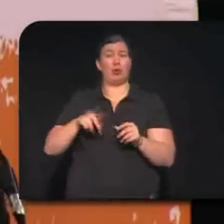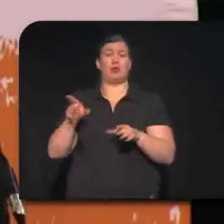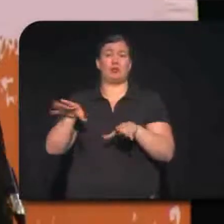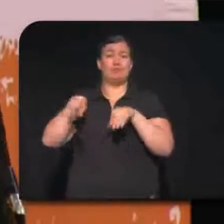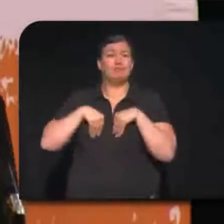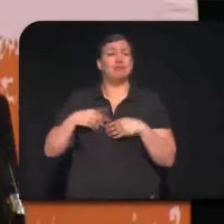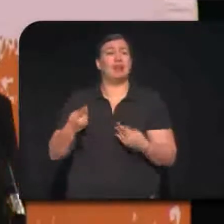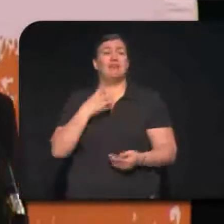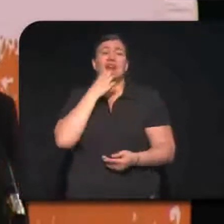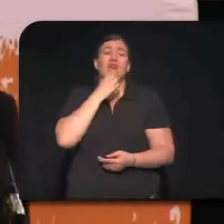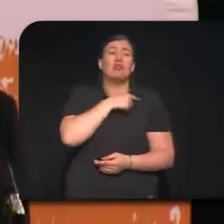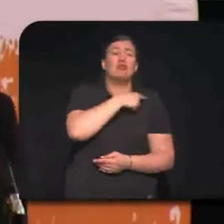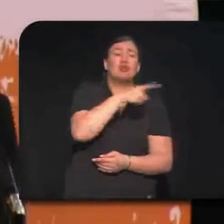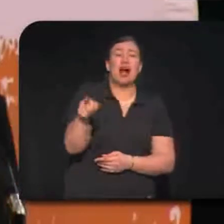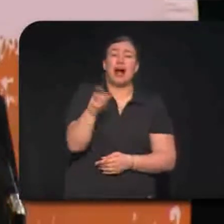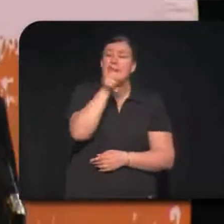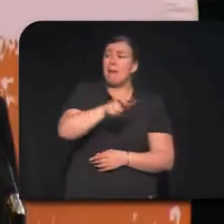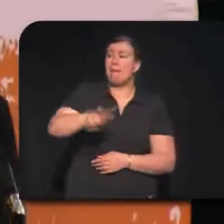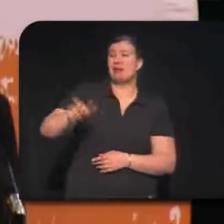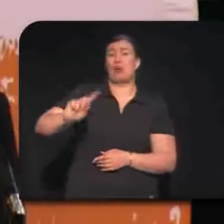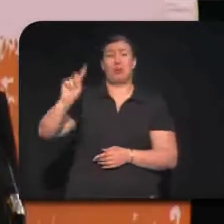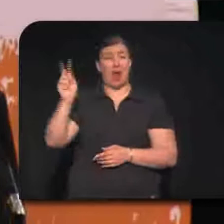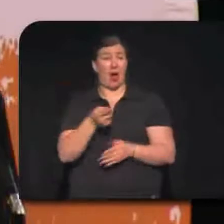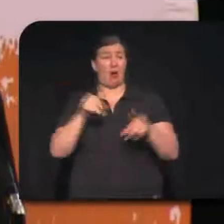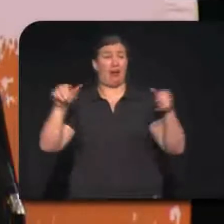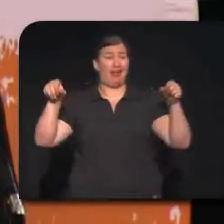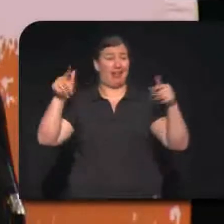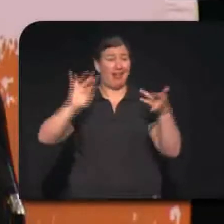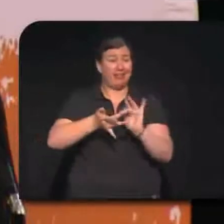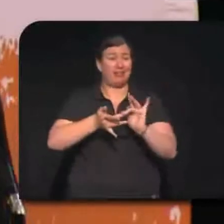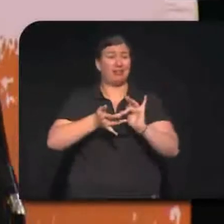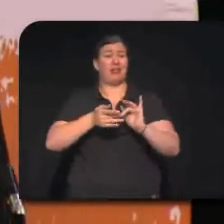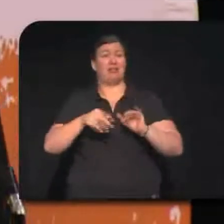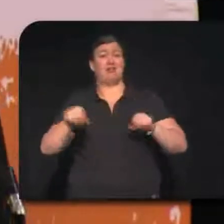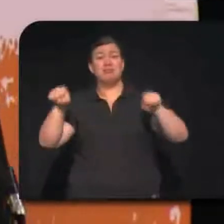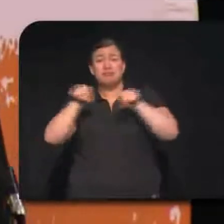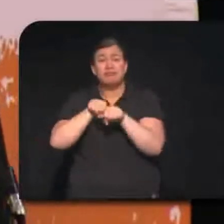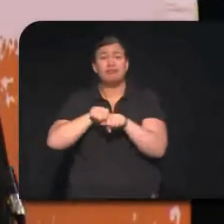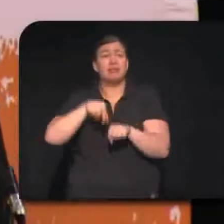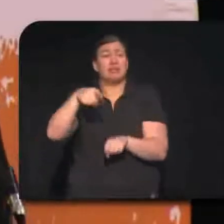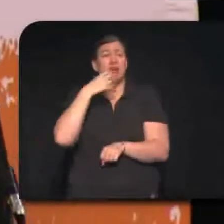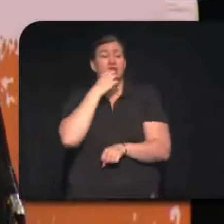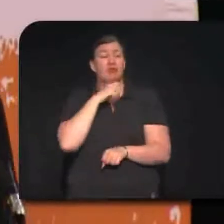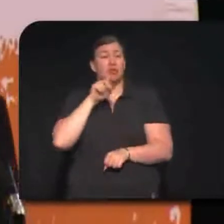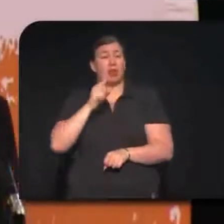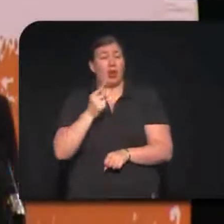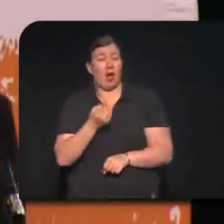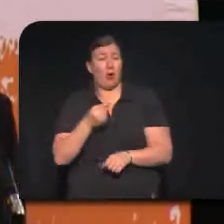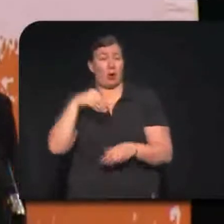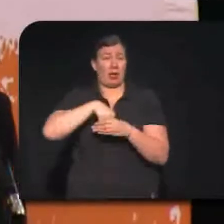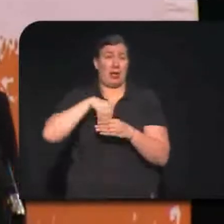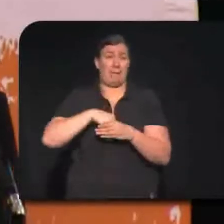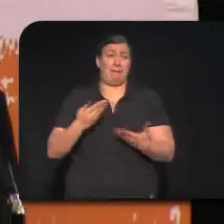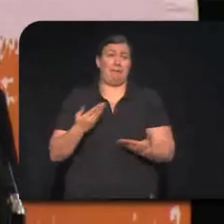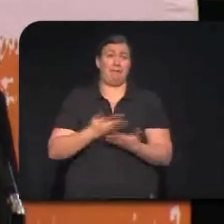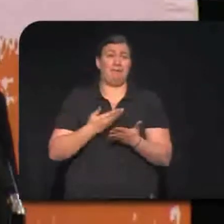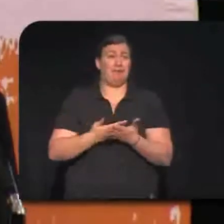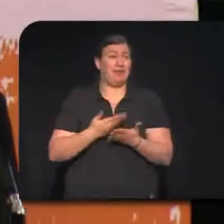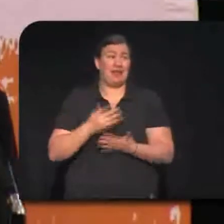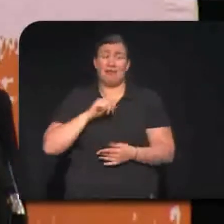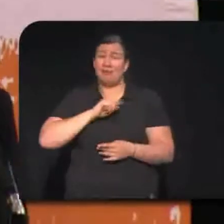everyone on the internet to be able to create can't and take your alway